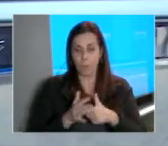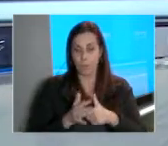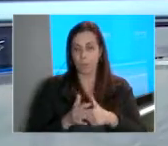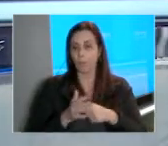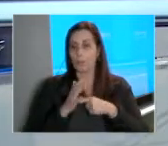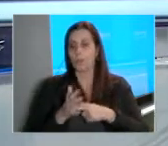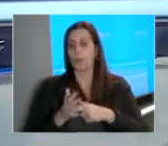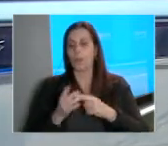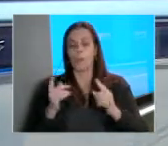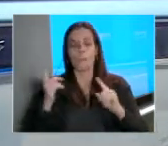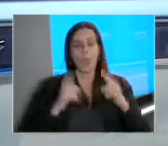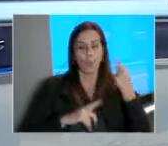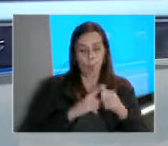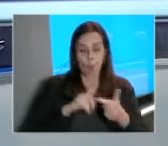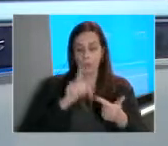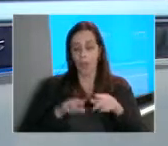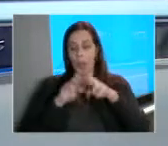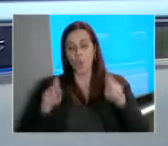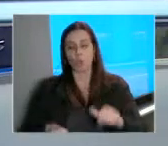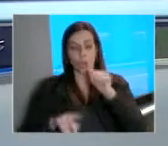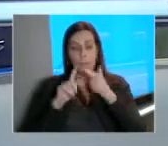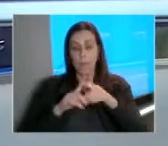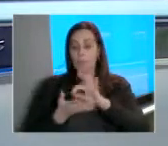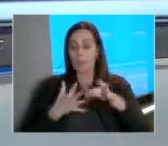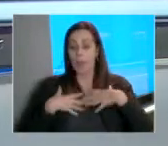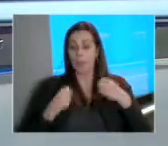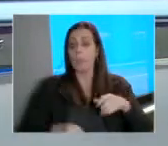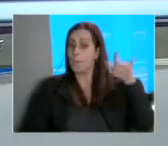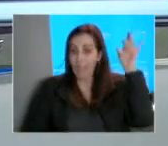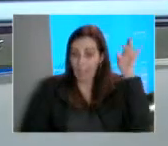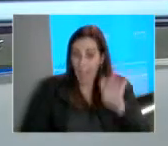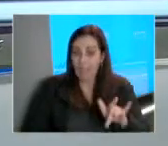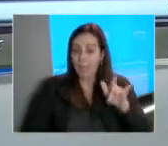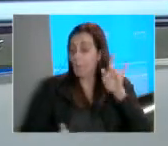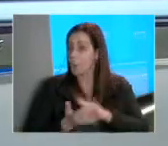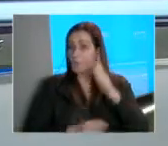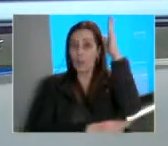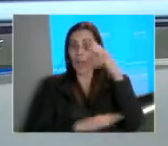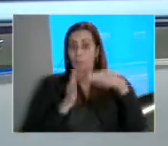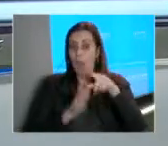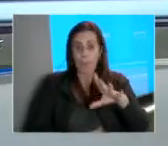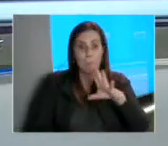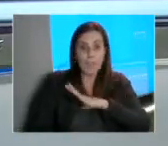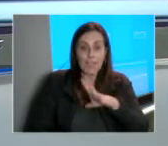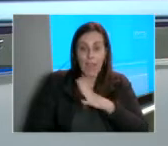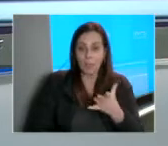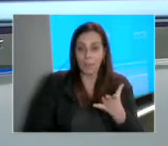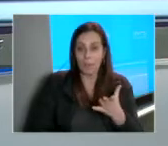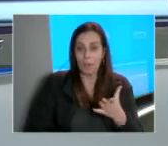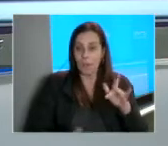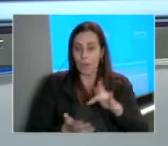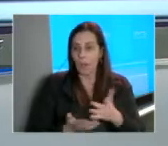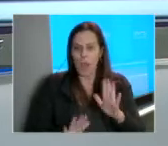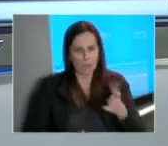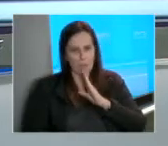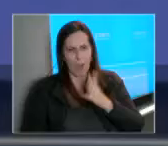קרי, מקורות, רשות המים, משרד הבריאות, מתנגדים למיקום של התחנה. אומרים, אתם מסכנים פה את המקום. אז מה